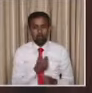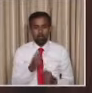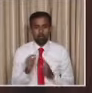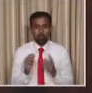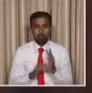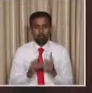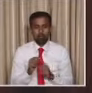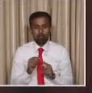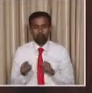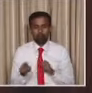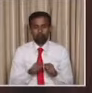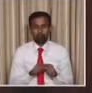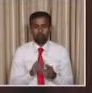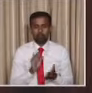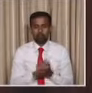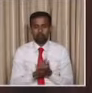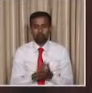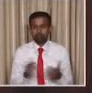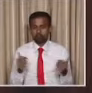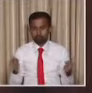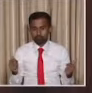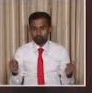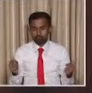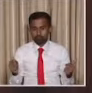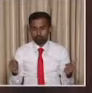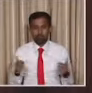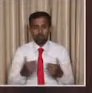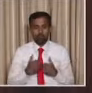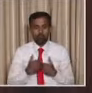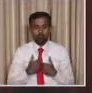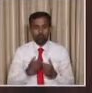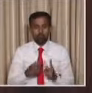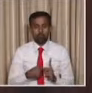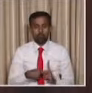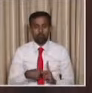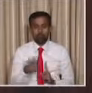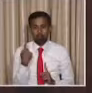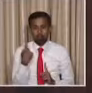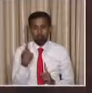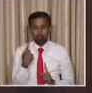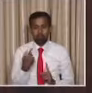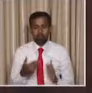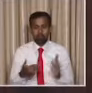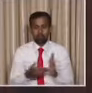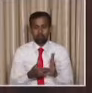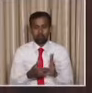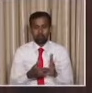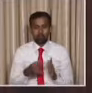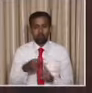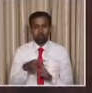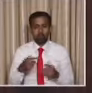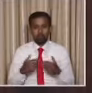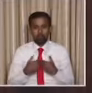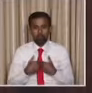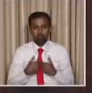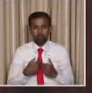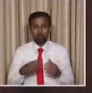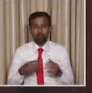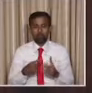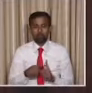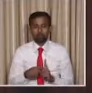හැටියට ඉතාම සන්තෝෂ වෙනවා. අපිට සංවර්ධනය කරන්න පීඩාවෙන් හිටපු කොටසක් අපි